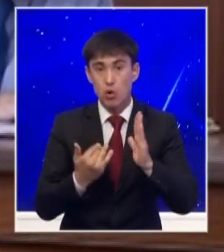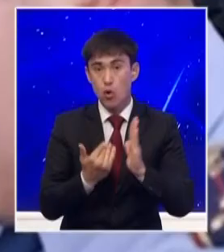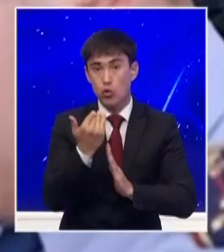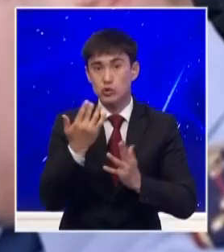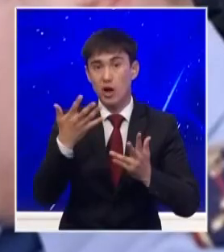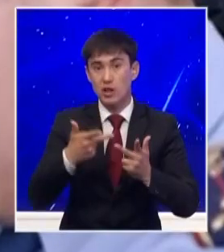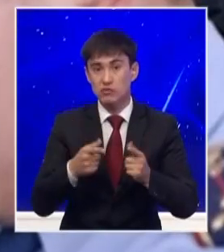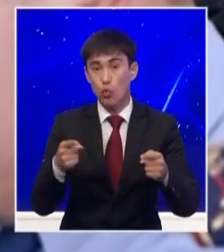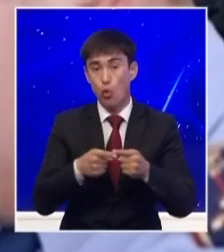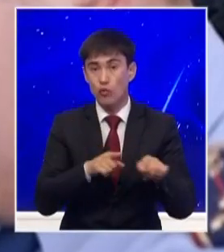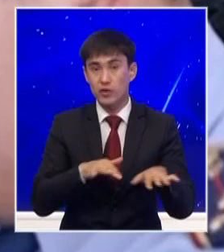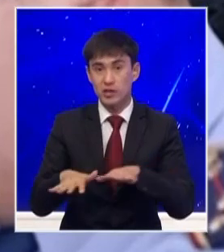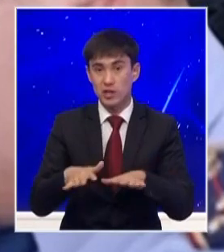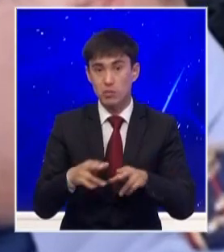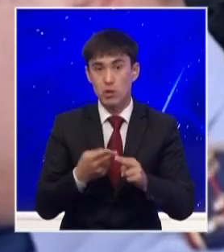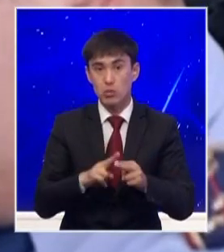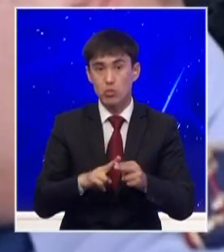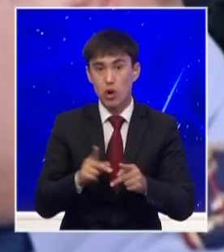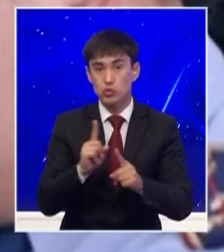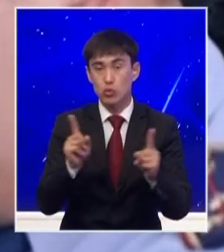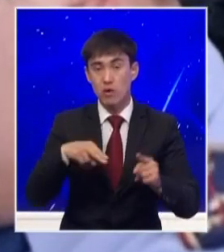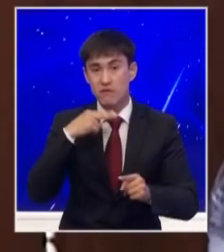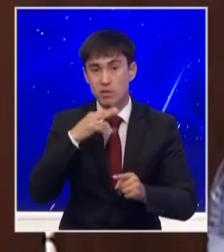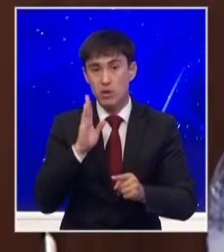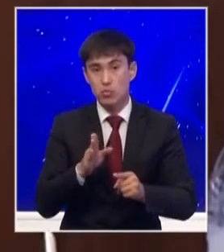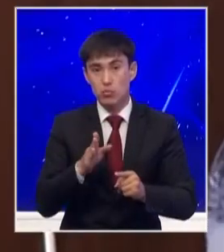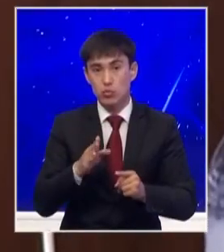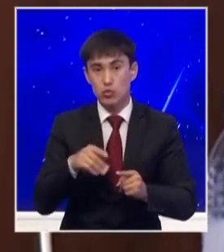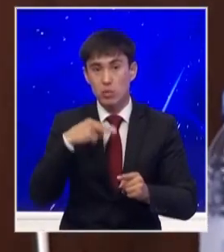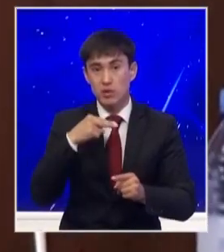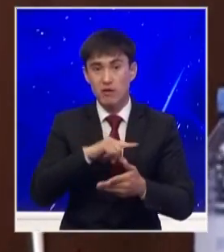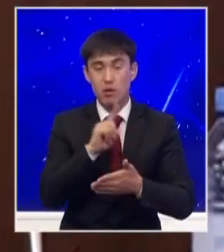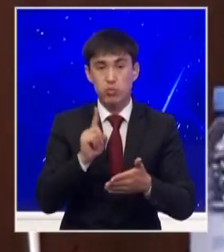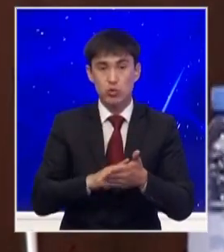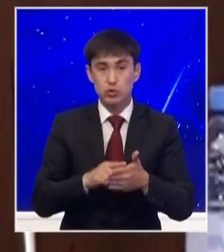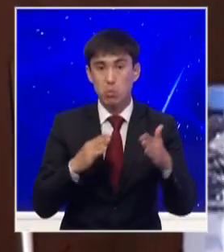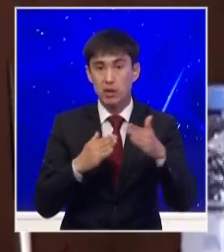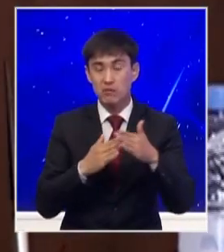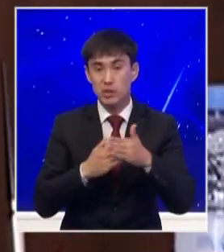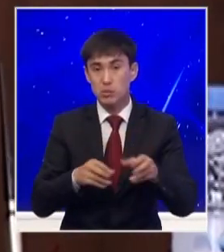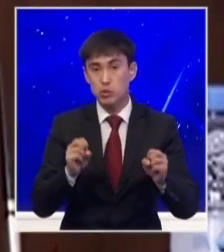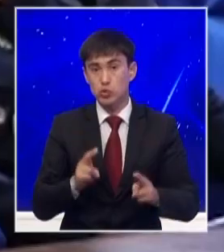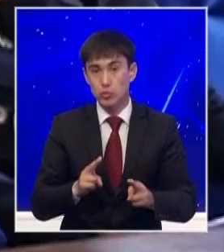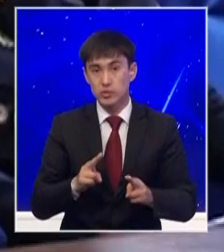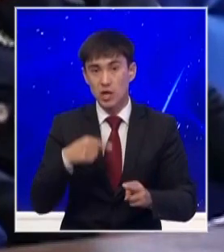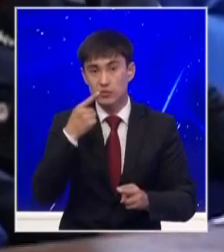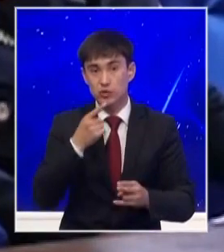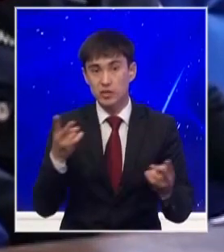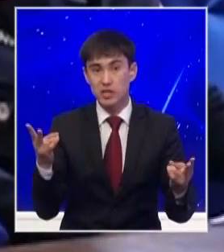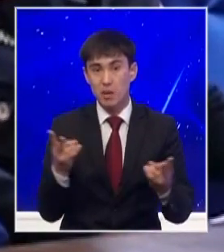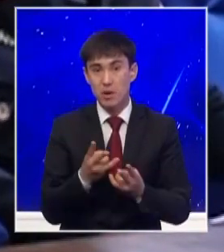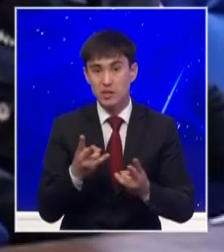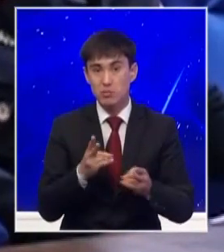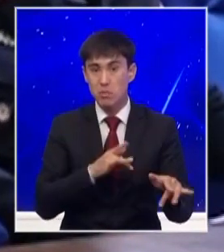рост количества уголовных дел, а потому особое внимание собравшиеся обратили на вопросы предотвращения преступности,